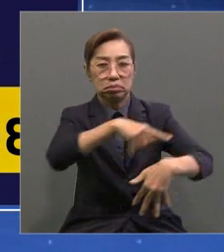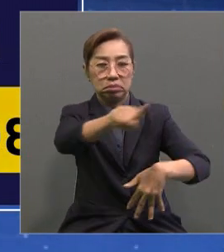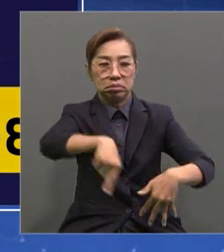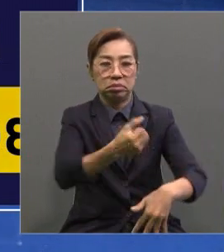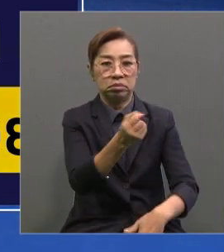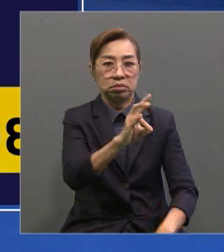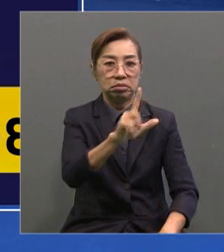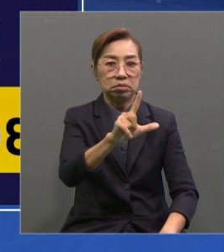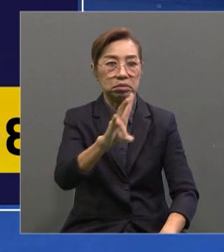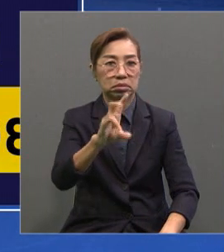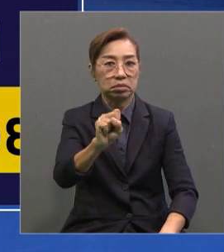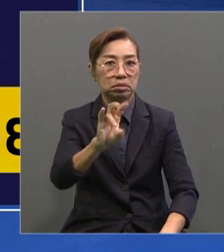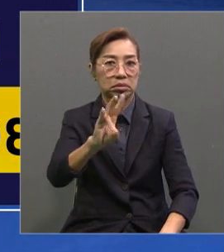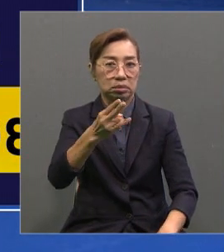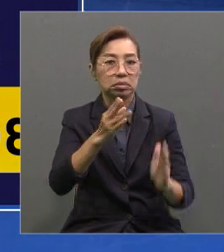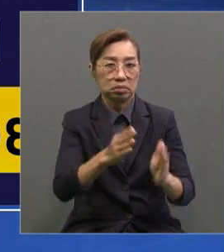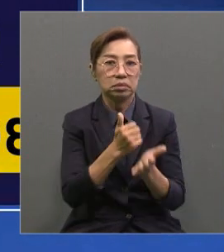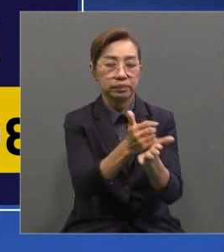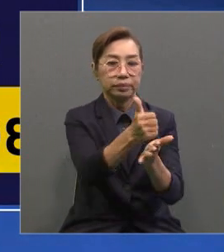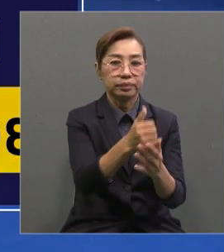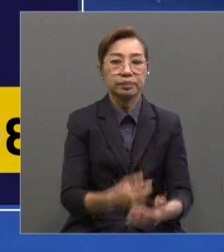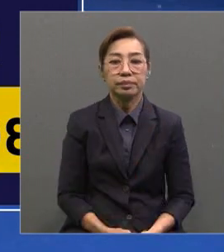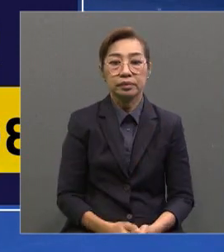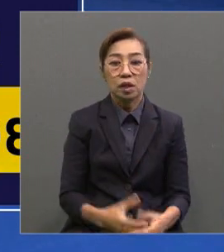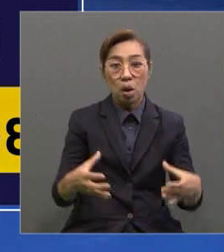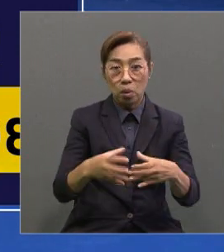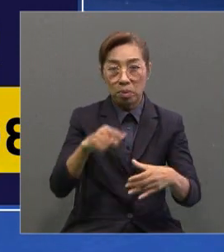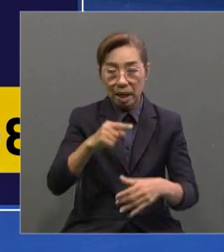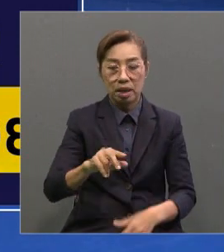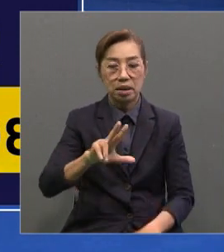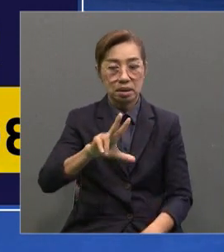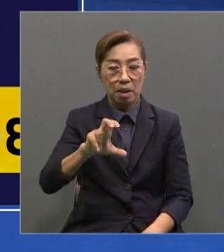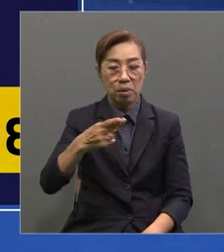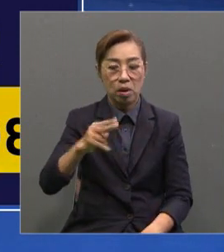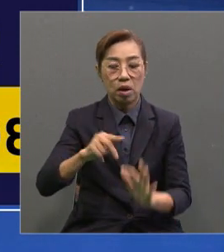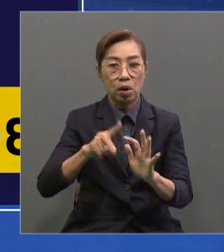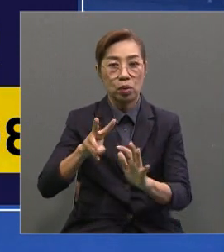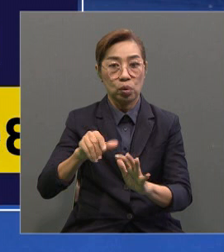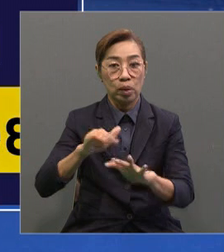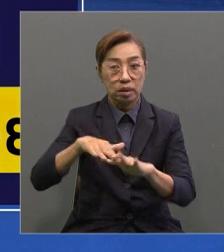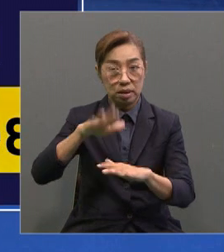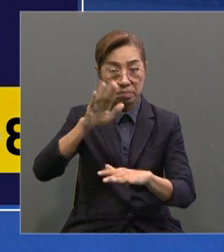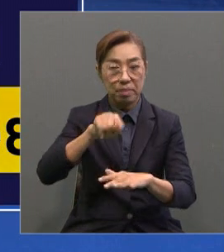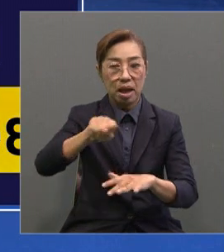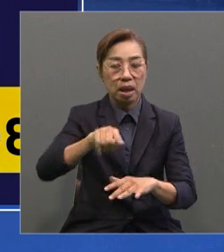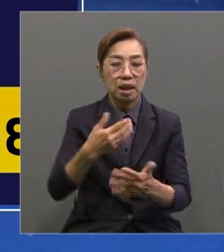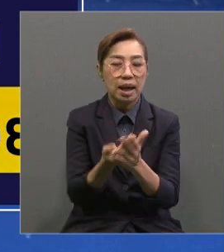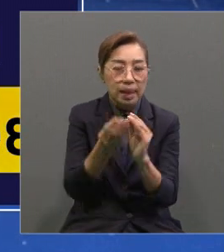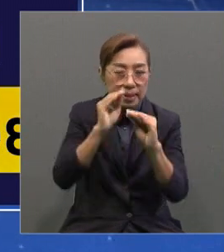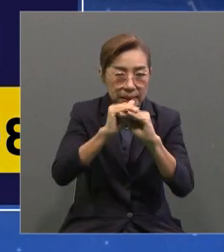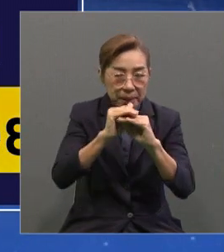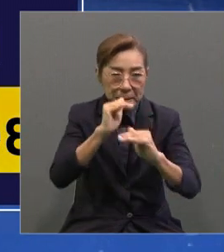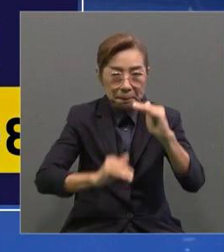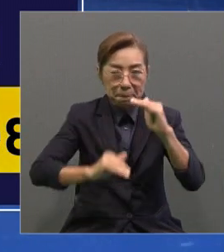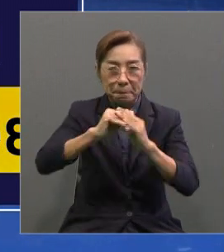ได้ 17,ล้า770,000คนส่วนกลุ่มที่ใช้ไฟเกิน 300ต่อหน่วยเนี่ยนะครับอันเนี้ยจะขอปรับขึ้นไม่เกิน